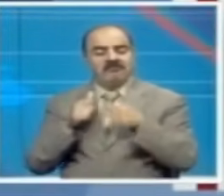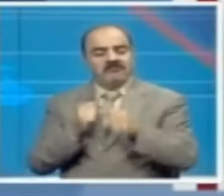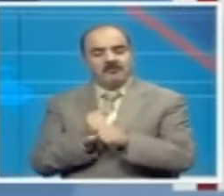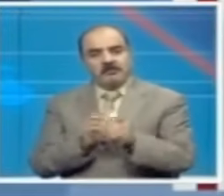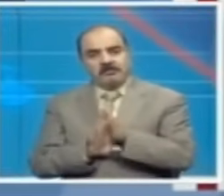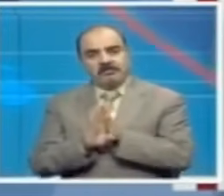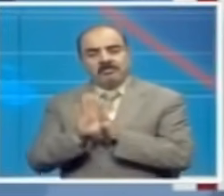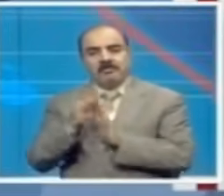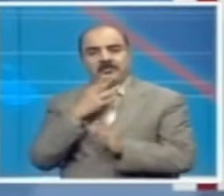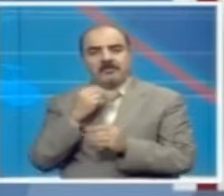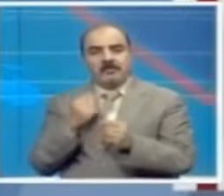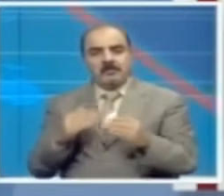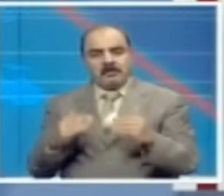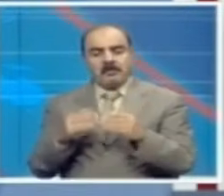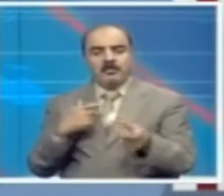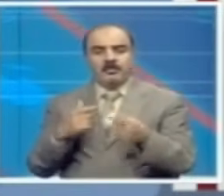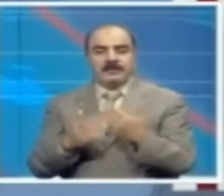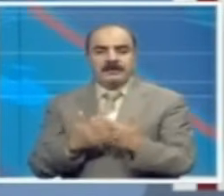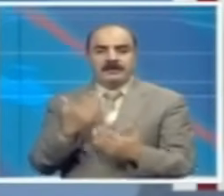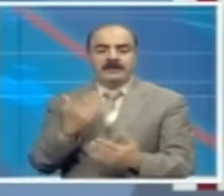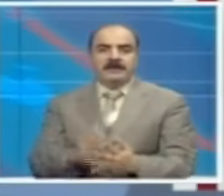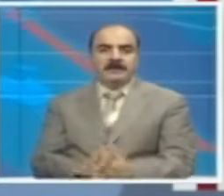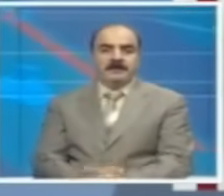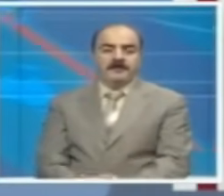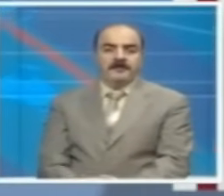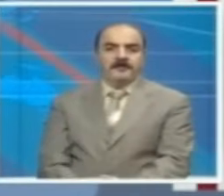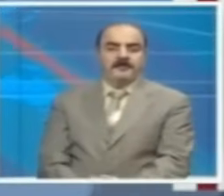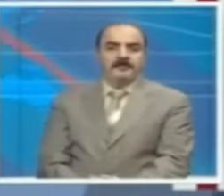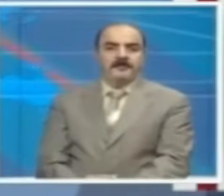وكفاءتهم لتتواكب مع التكنولوجيا الحديثة.